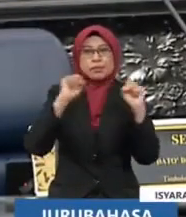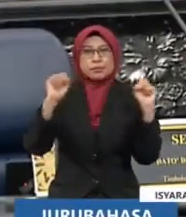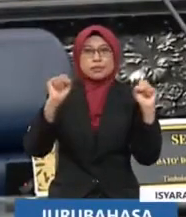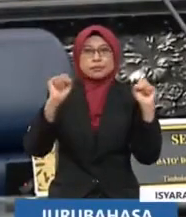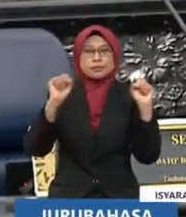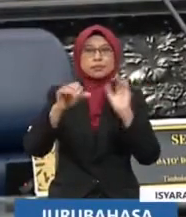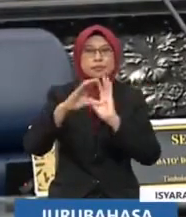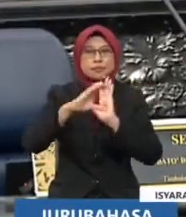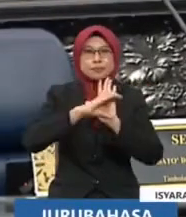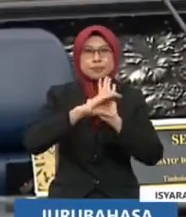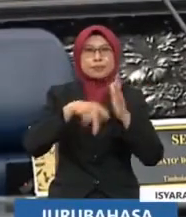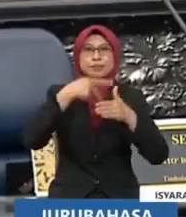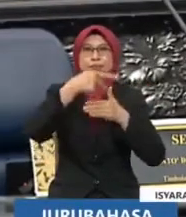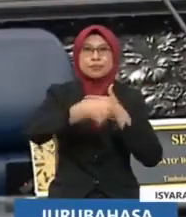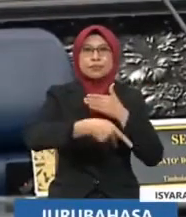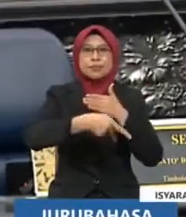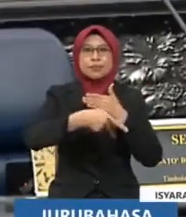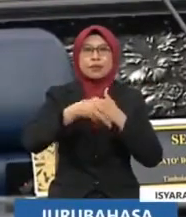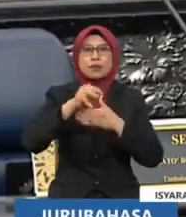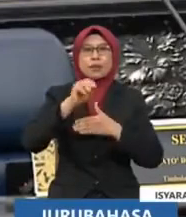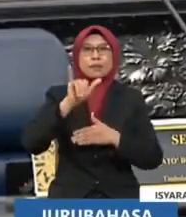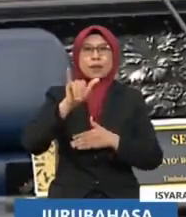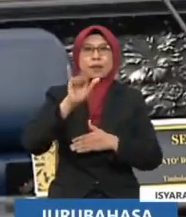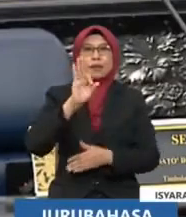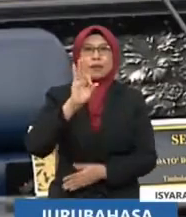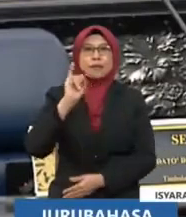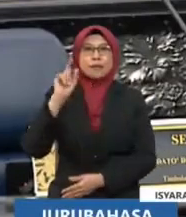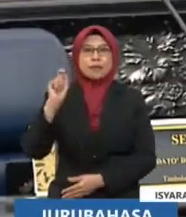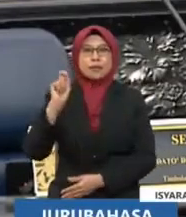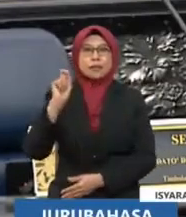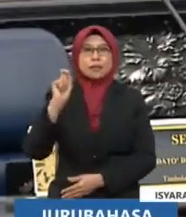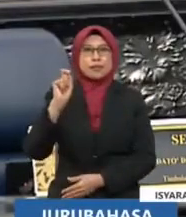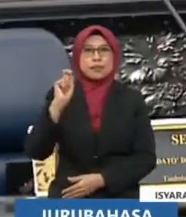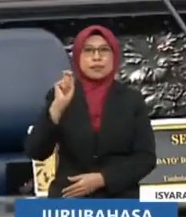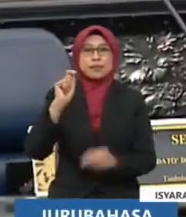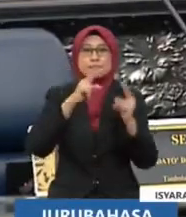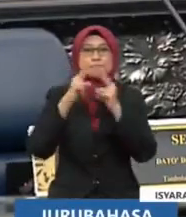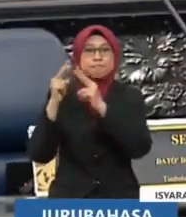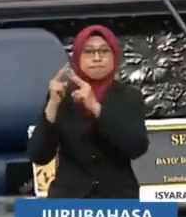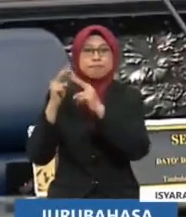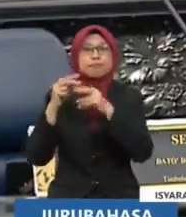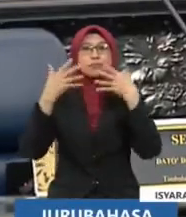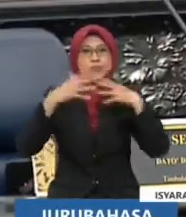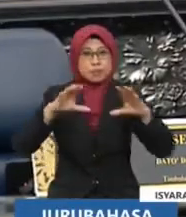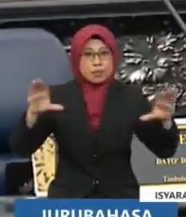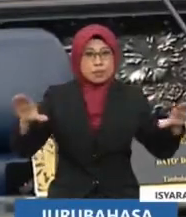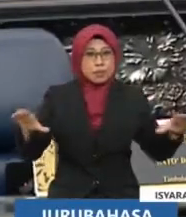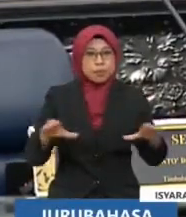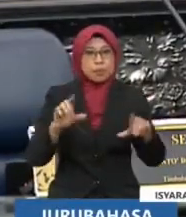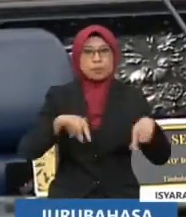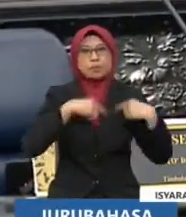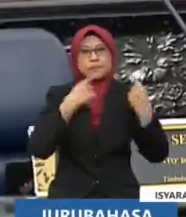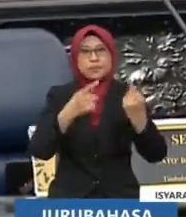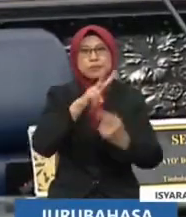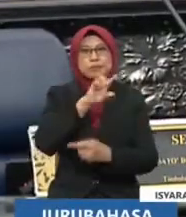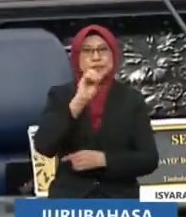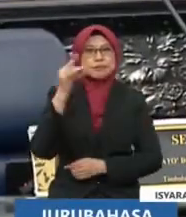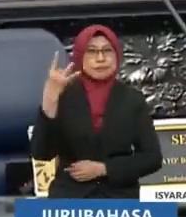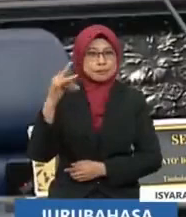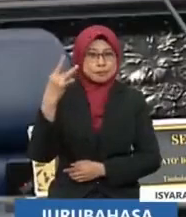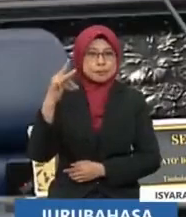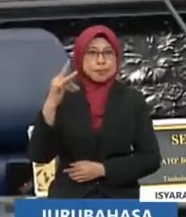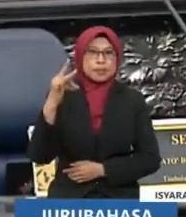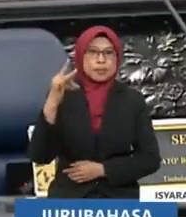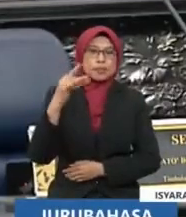sebagai contohnya program MyFit Luar Bandar. Program ini telah kita laksanakan sejak